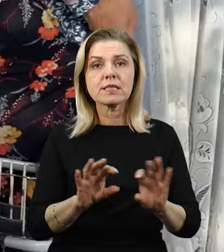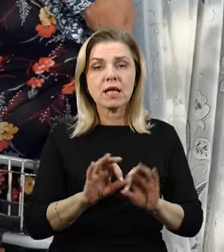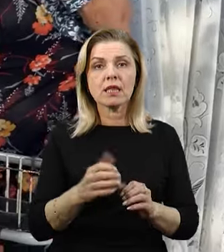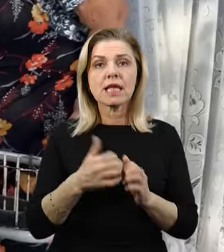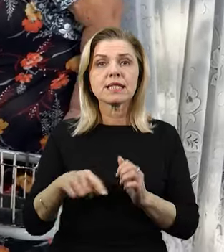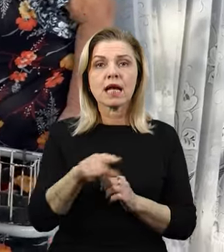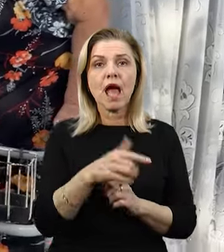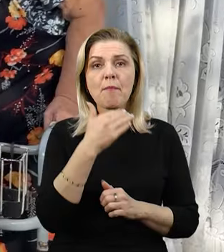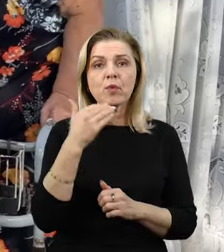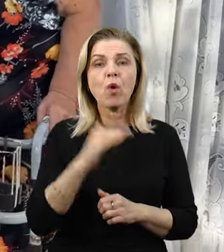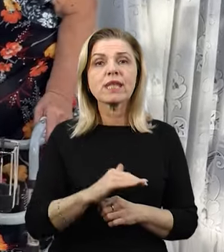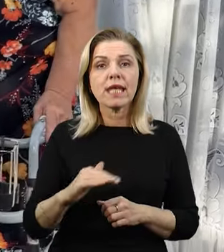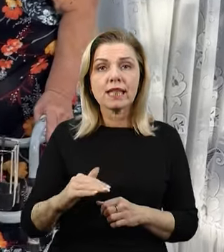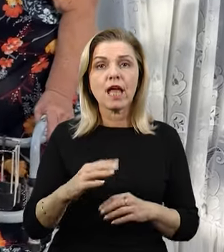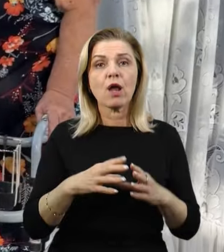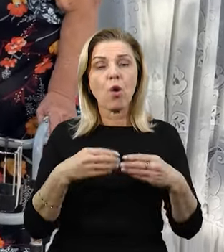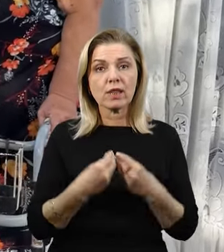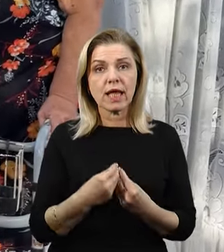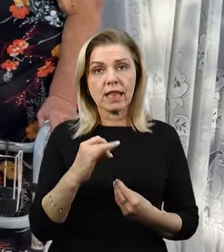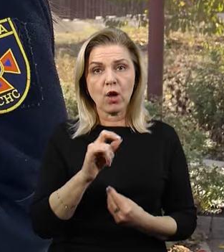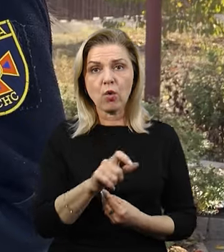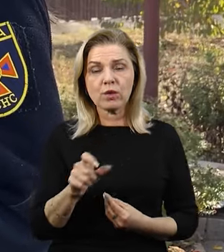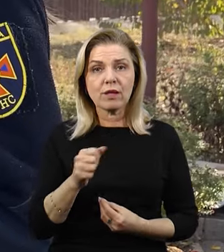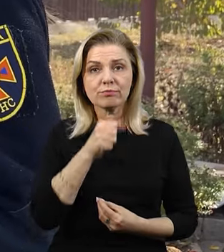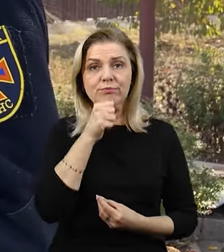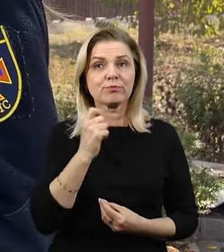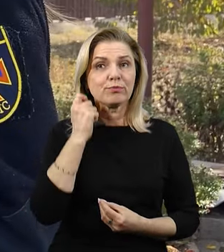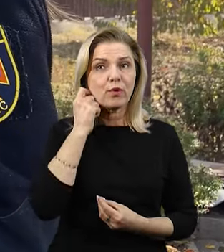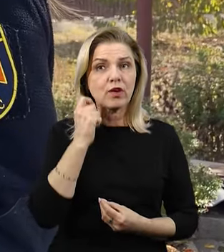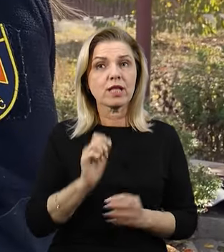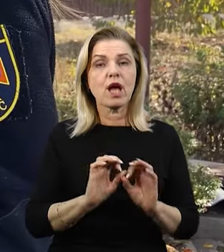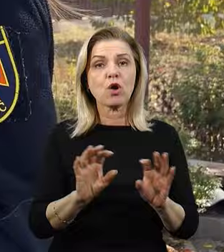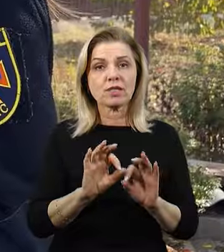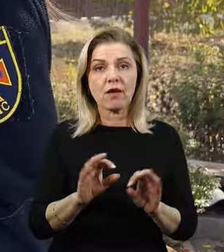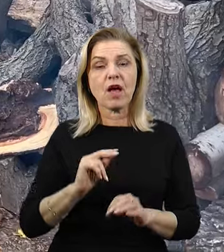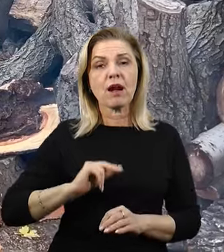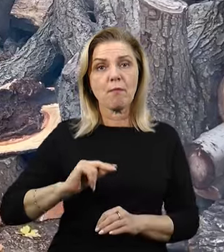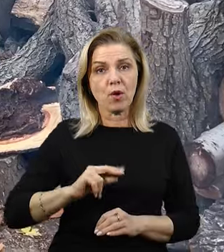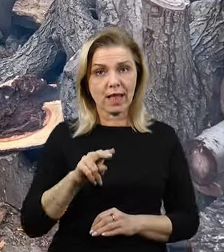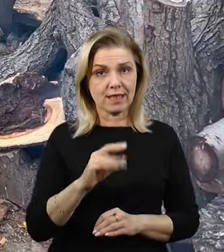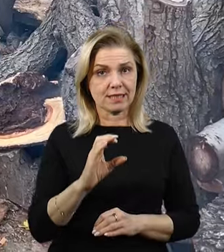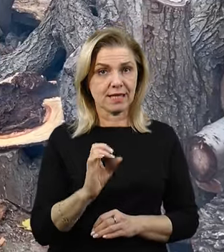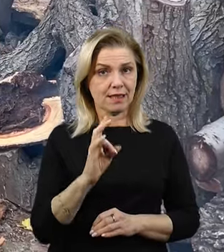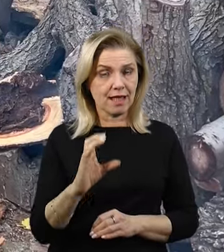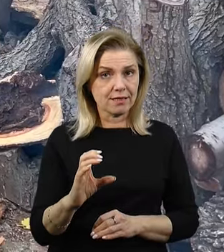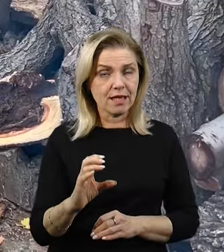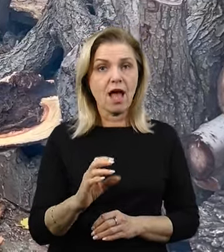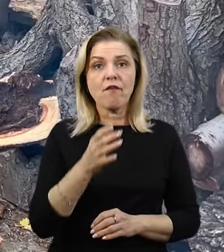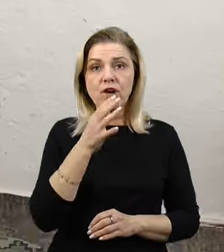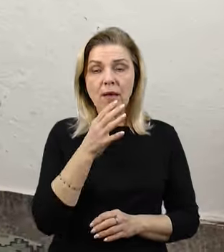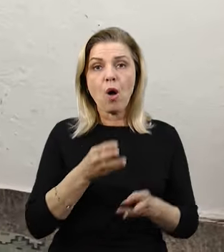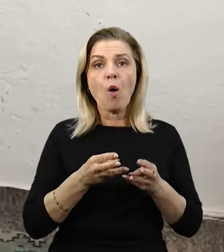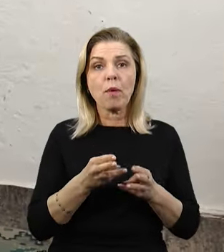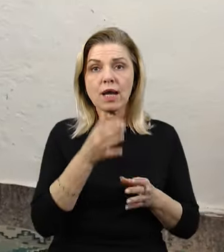багатодітних родин та людей похилого віку, розповідає Вікторія Зідрашко, співробітниця ДСНС. Говорить, під час опалювального сезону кількість пожеж